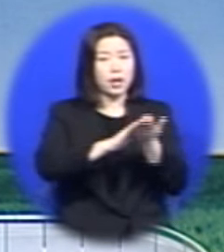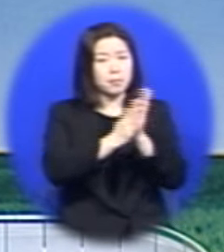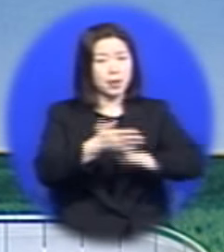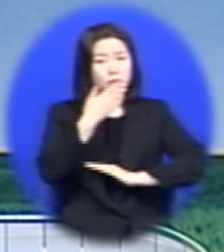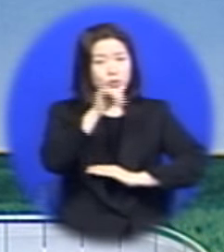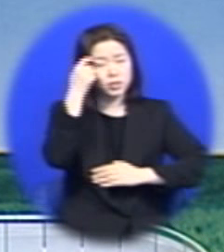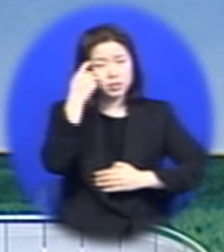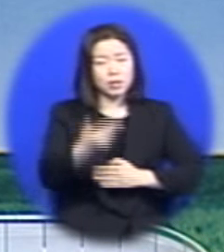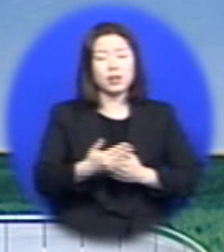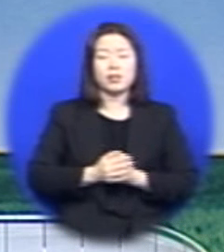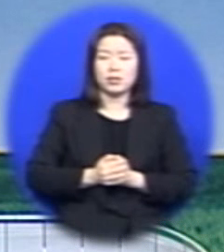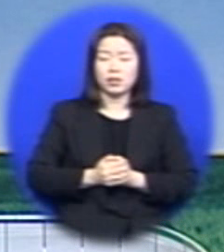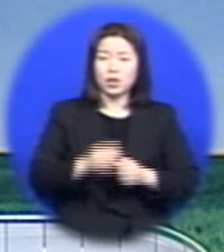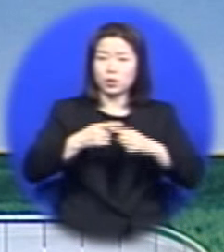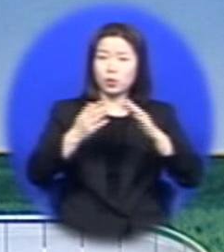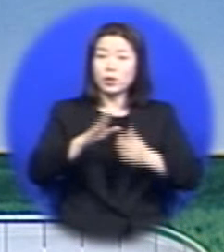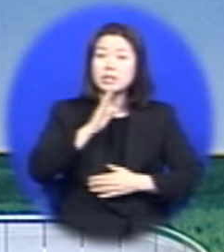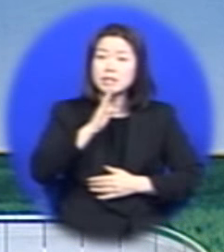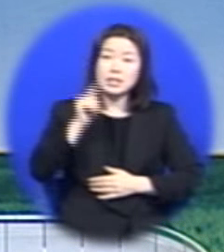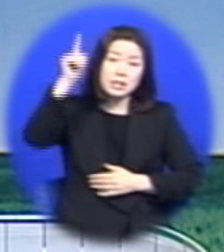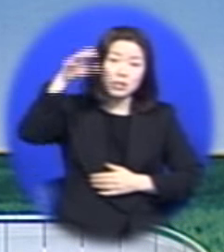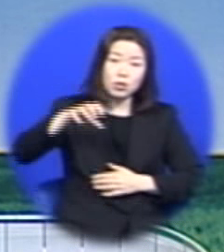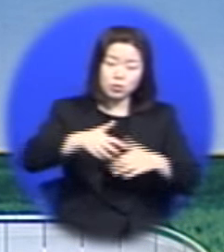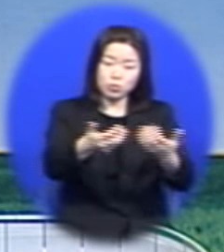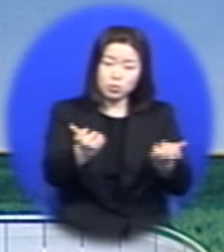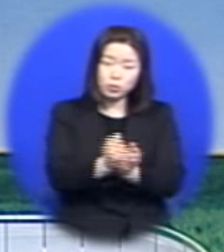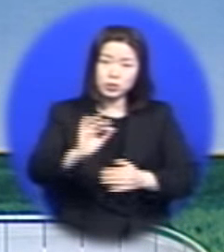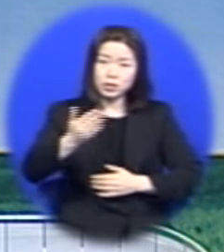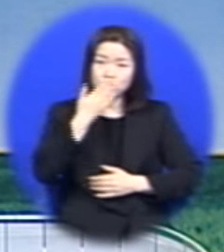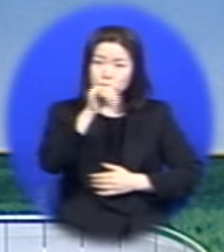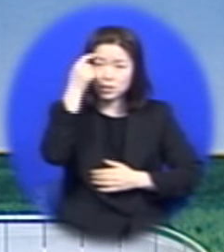있을까요? 교회는 진짜 천국 공동체가 될 수 있을까요?